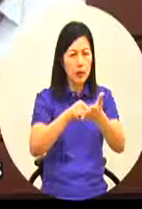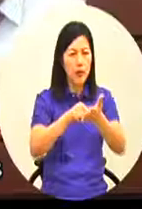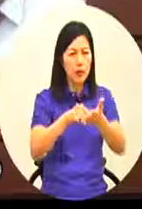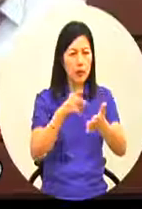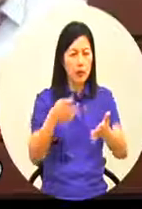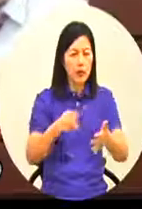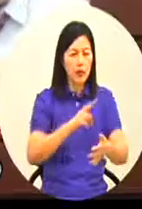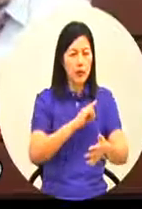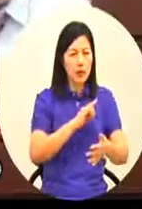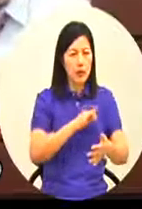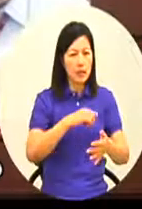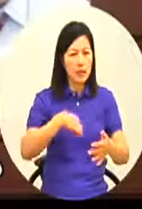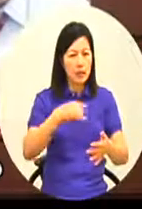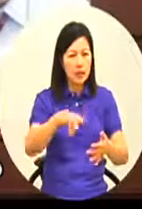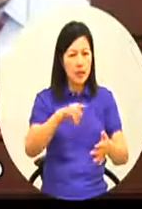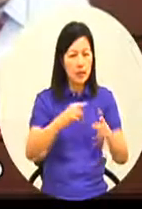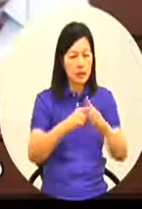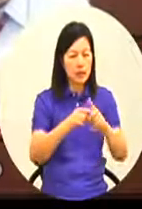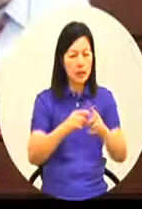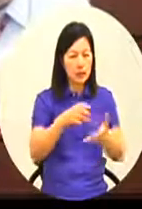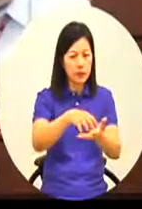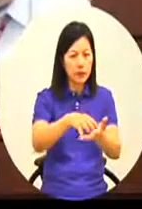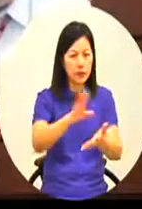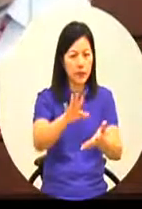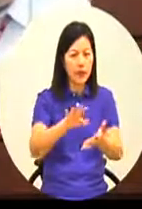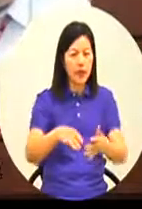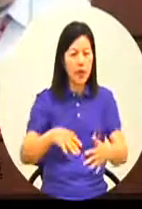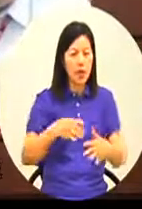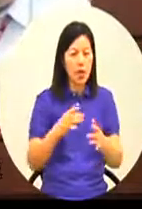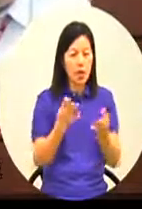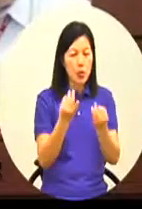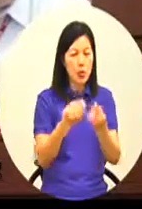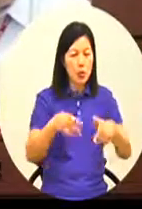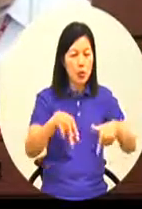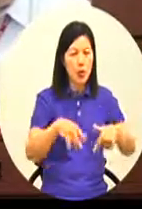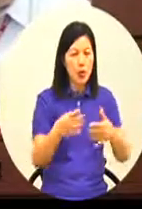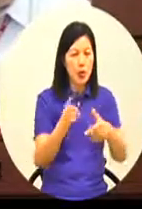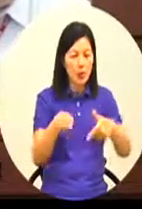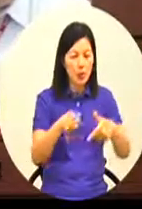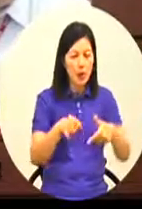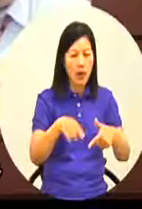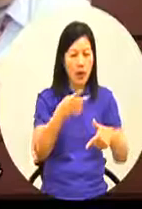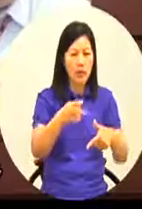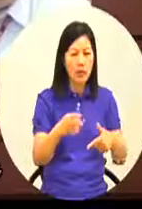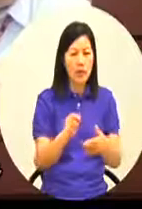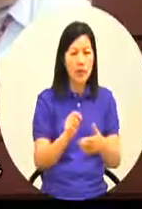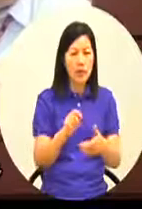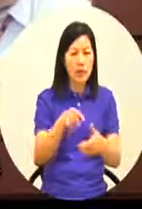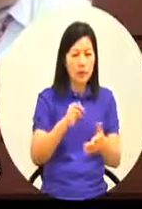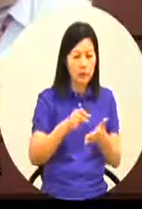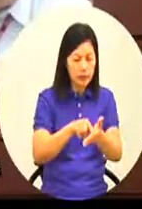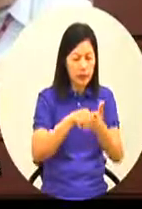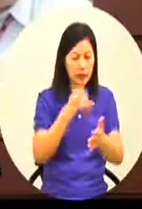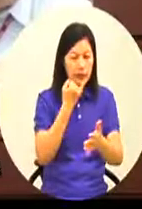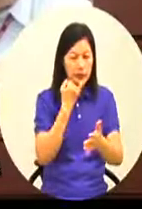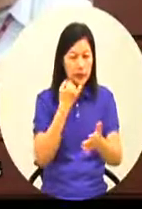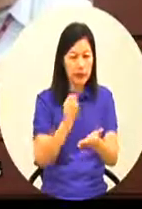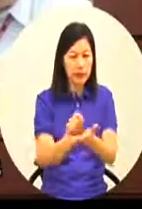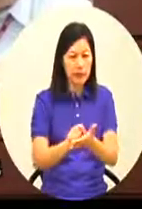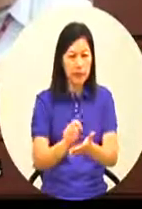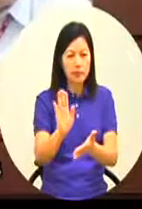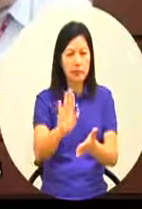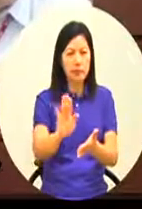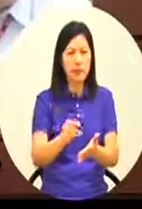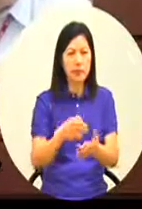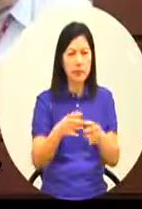们也有提出所谓的数位化的申请的流程，包括说民众可以不用手写申请。那再来就是中午我们也不打烊，就